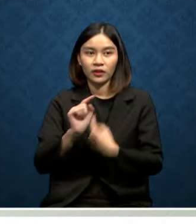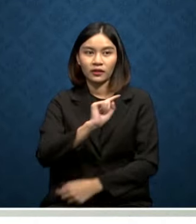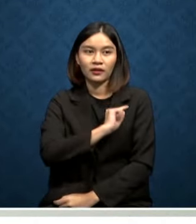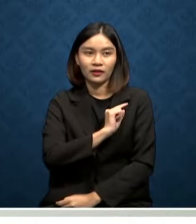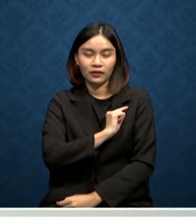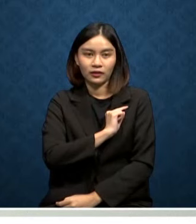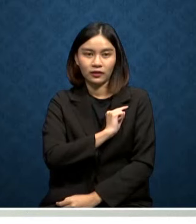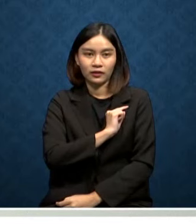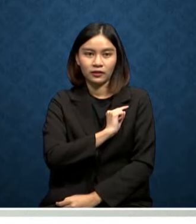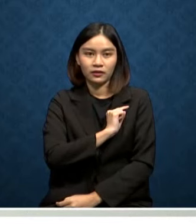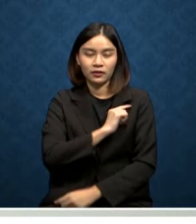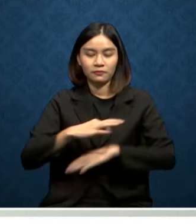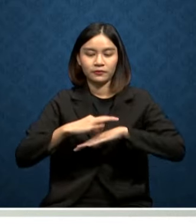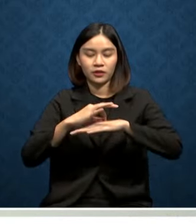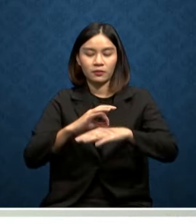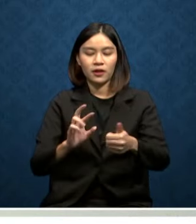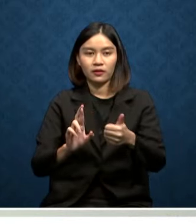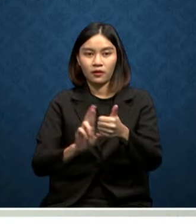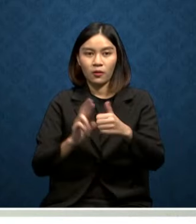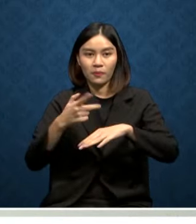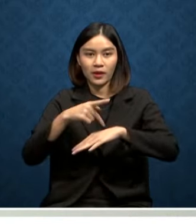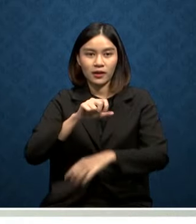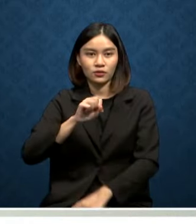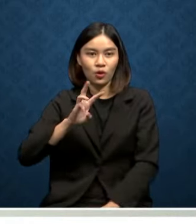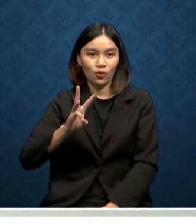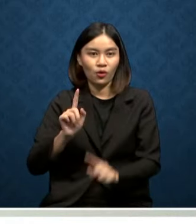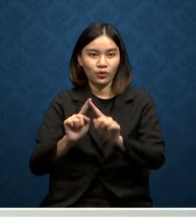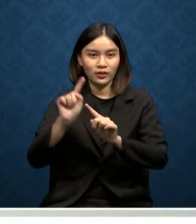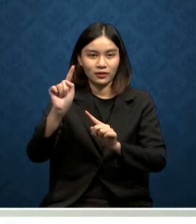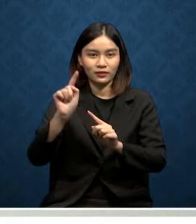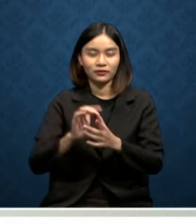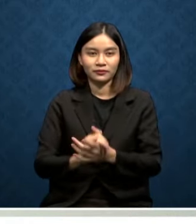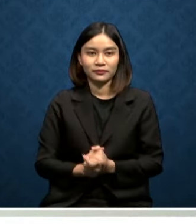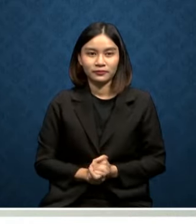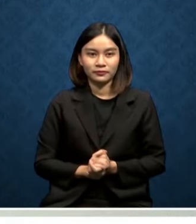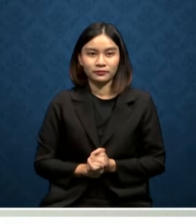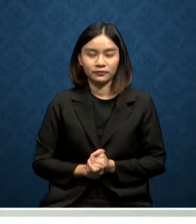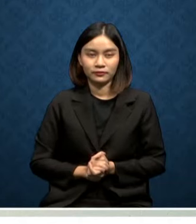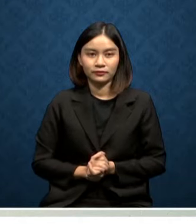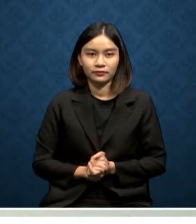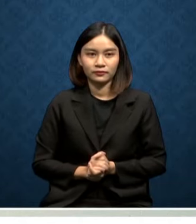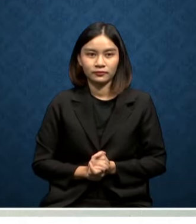ป็นรองประธานวุฒิสภาคนที่1นะครับ